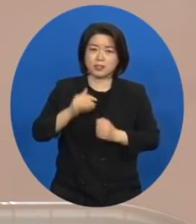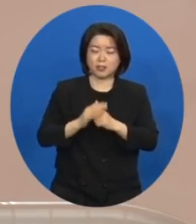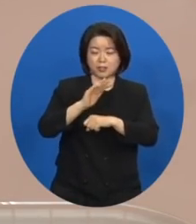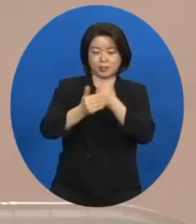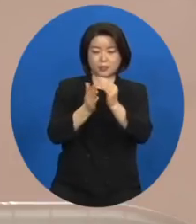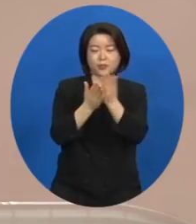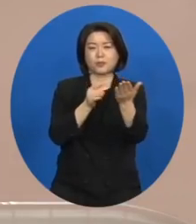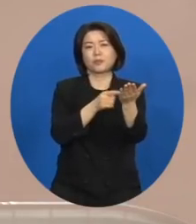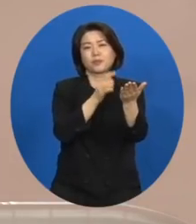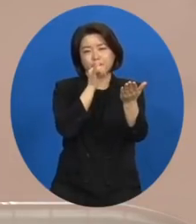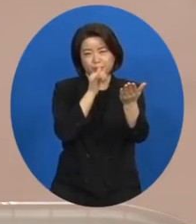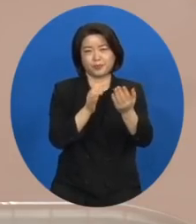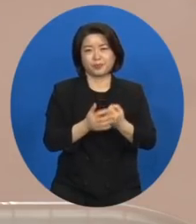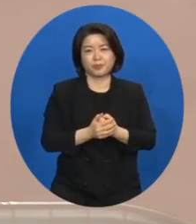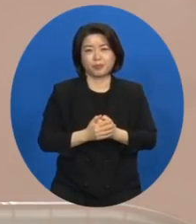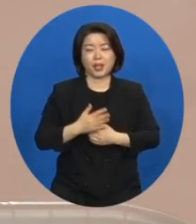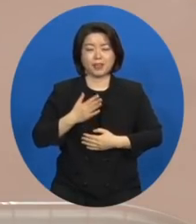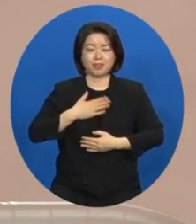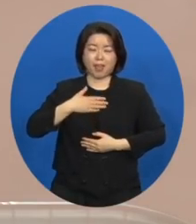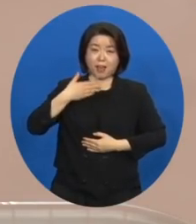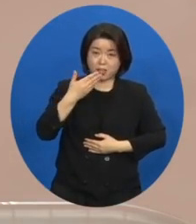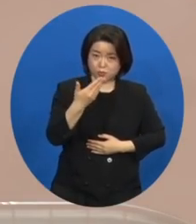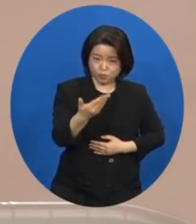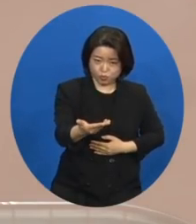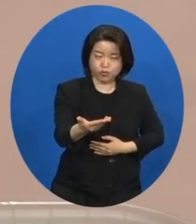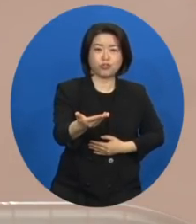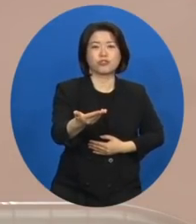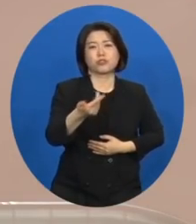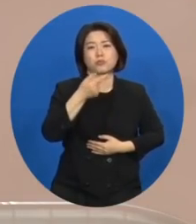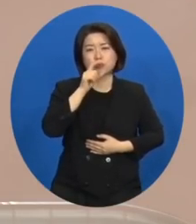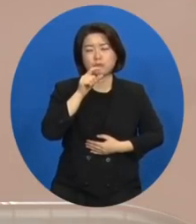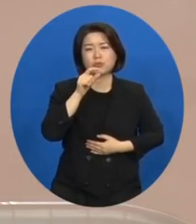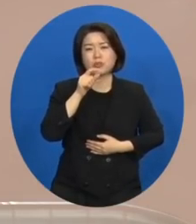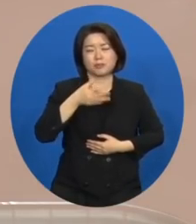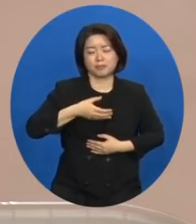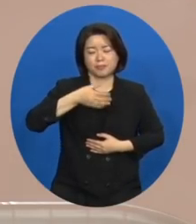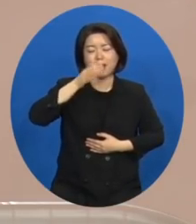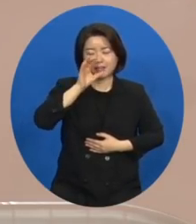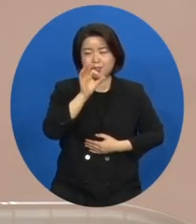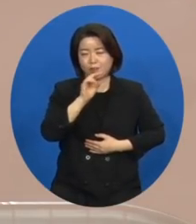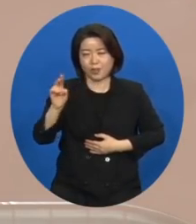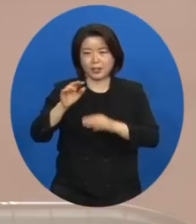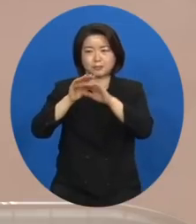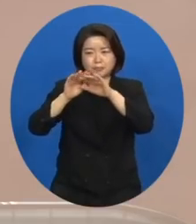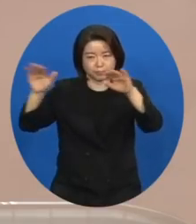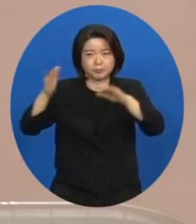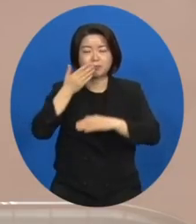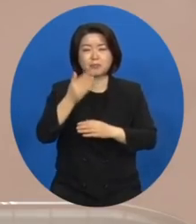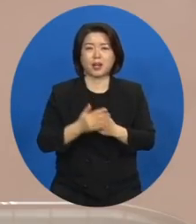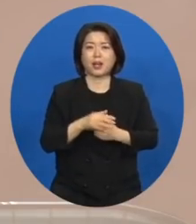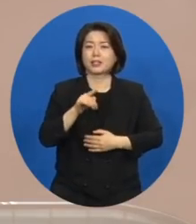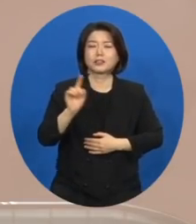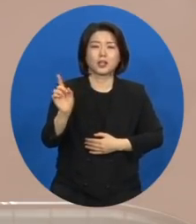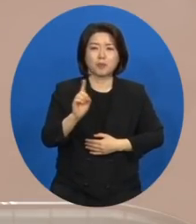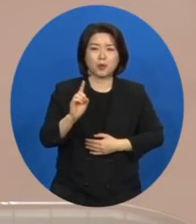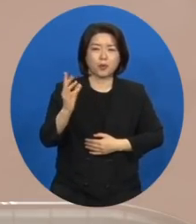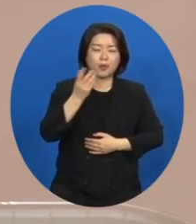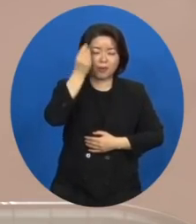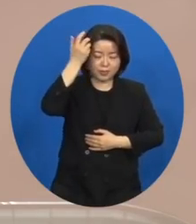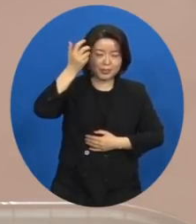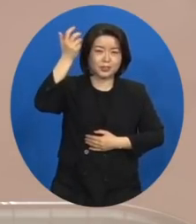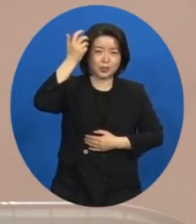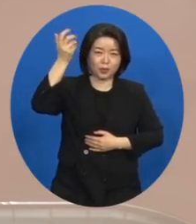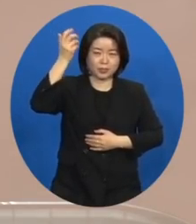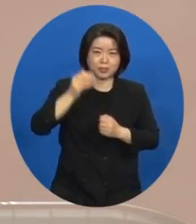데요 예수님께서 내가 주는 물을 마셔야만 그렇다는 거예요 그것이 무엇이냐 성령 입니다